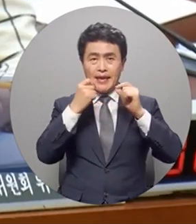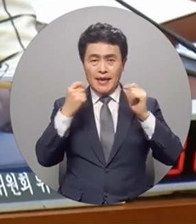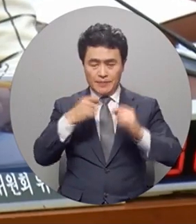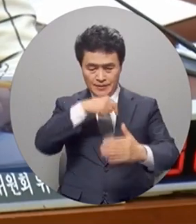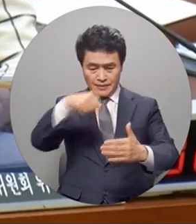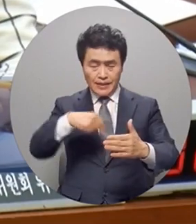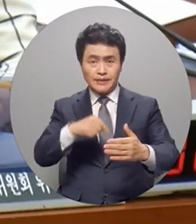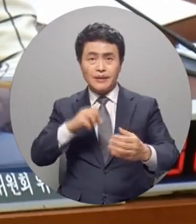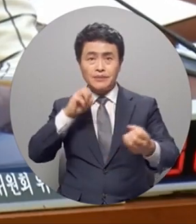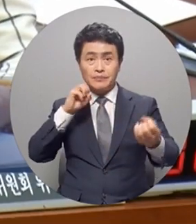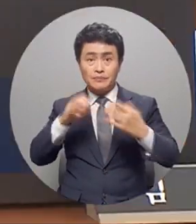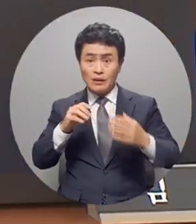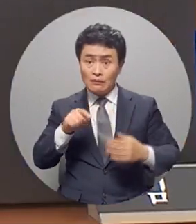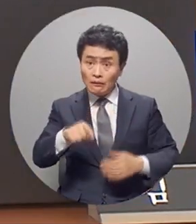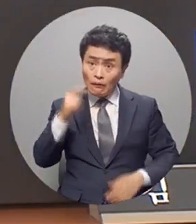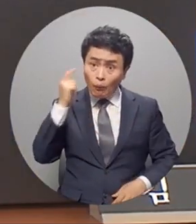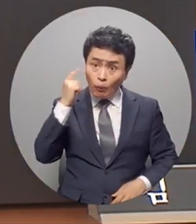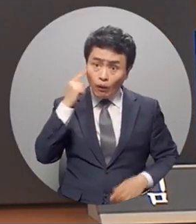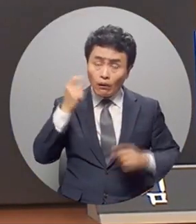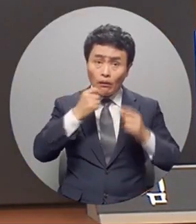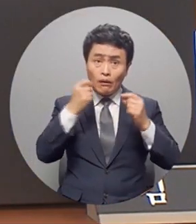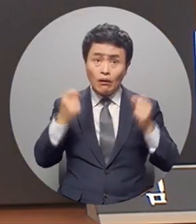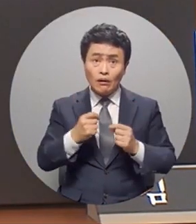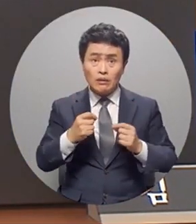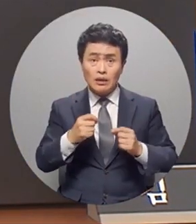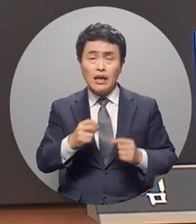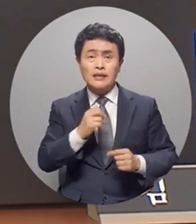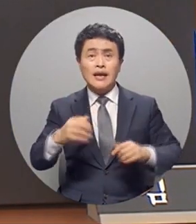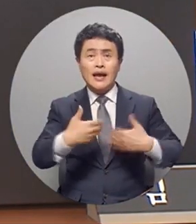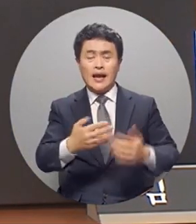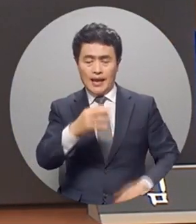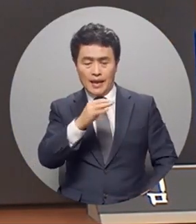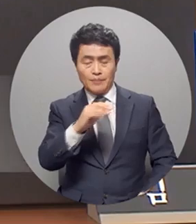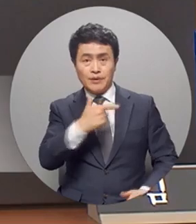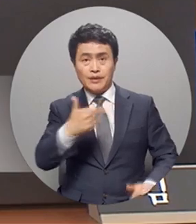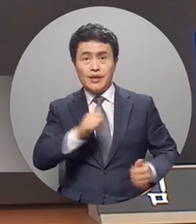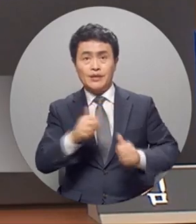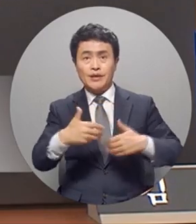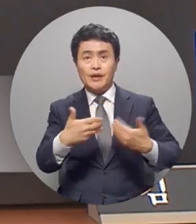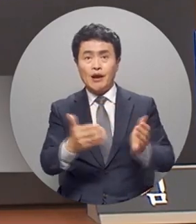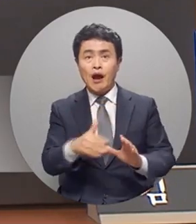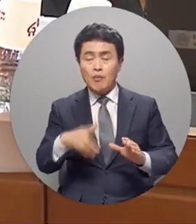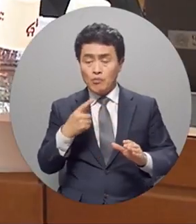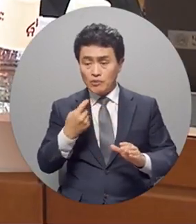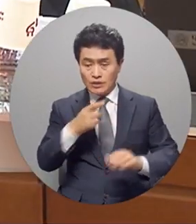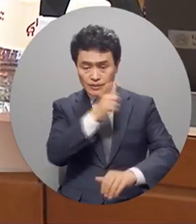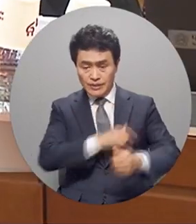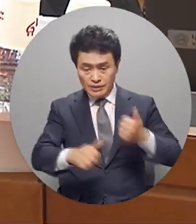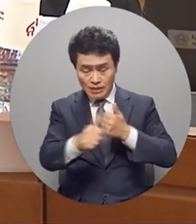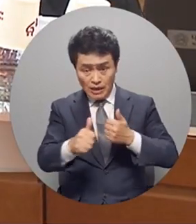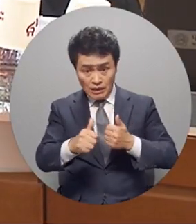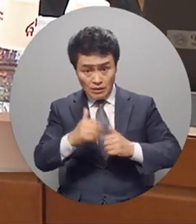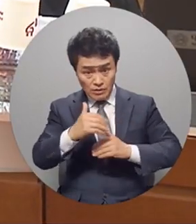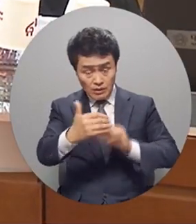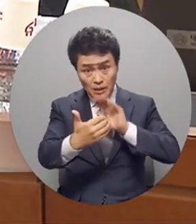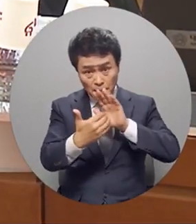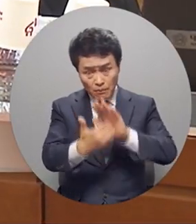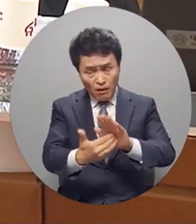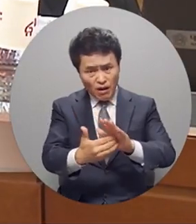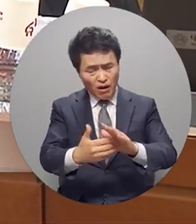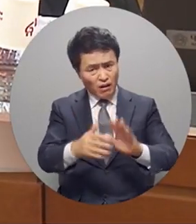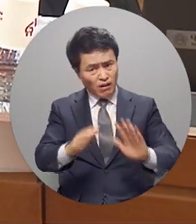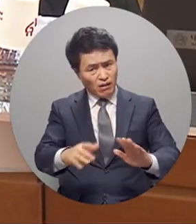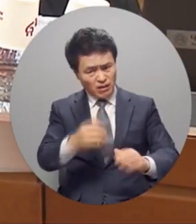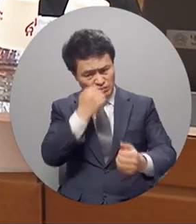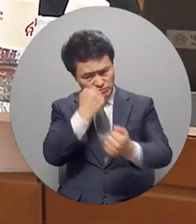대해서는 답변하지 않겠습니다. 이게 무슨 개별적... 여당은 야당이 MBC 대주주 방송문화진흥의 이사 선임 절차를 막기 위해 무도한 행동을